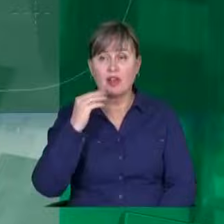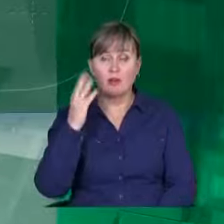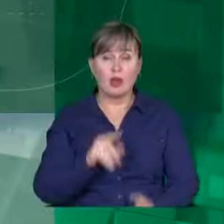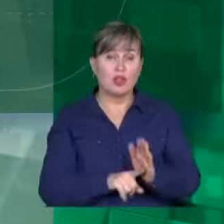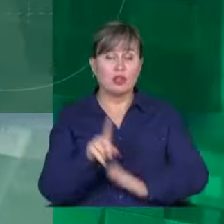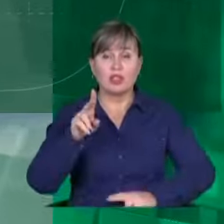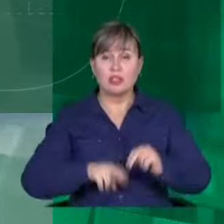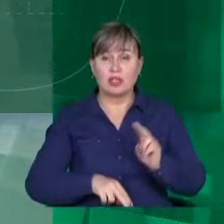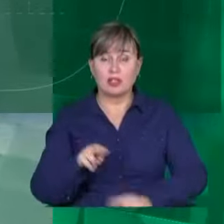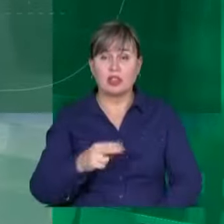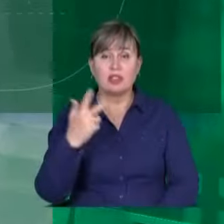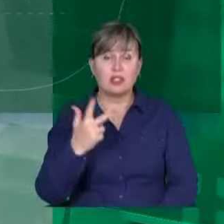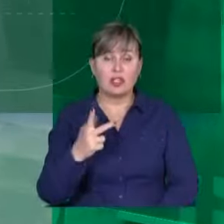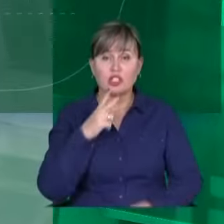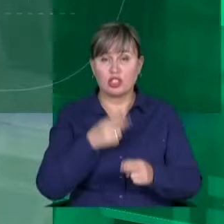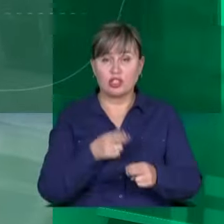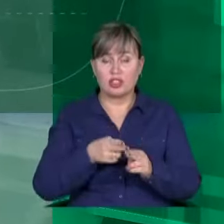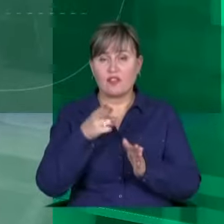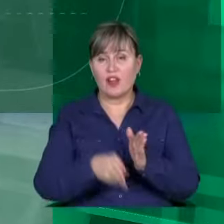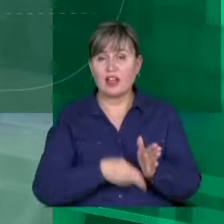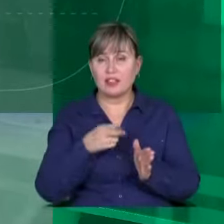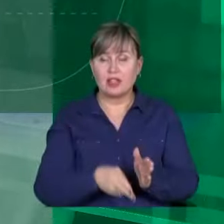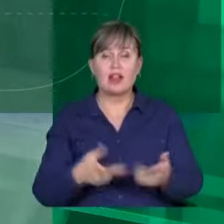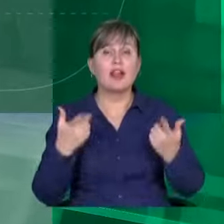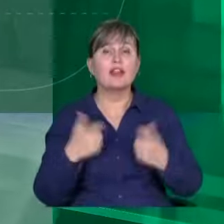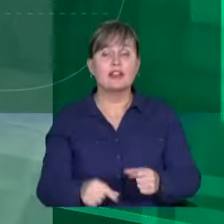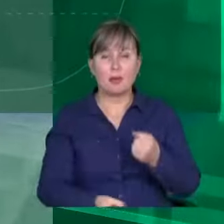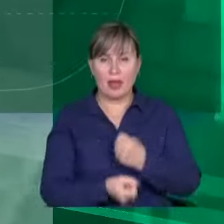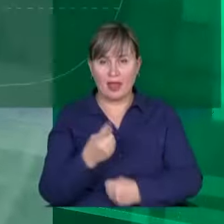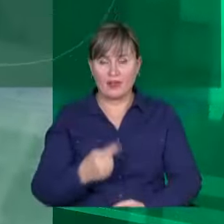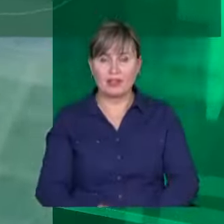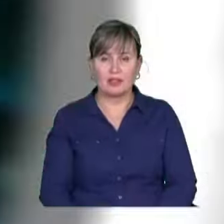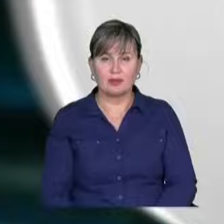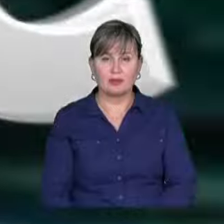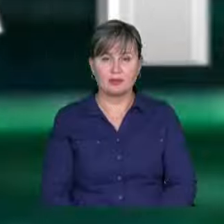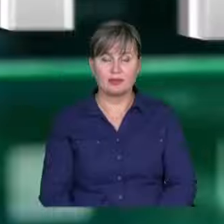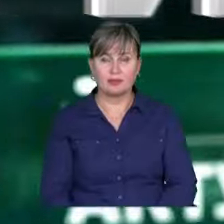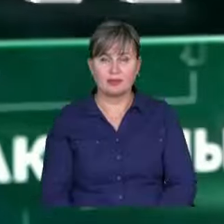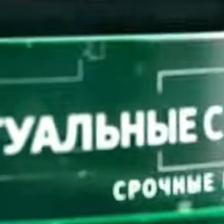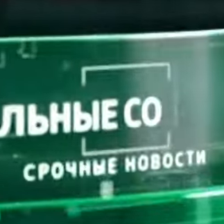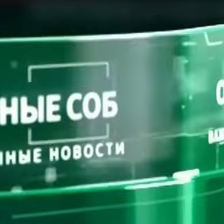начнется строительство 3-го железнодорожного вокзала. Где он появится?